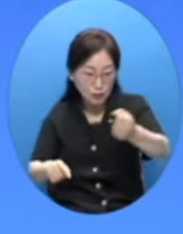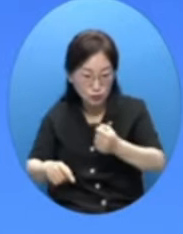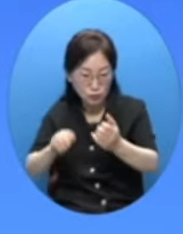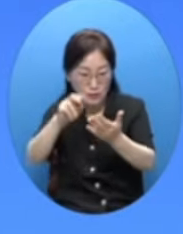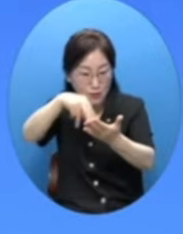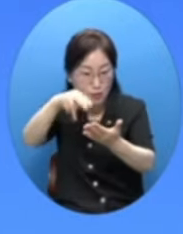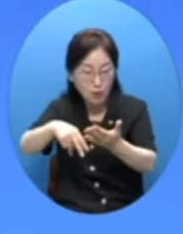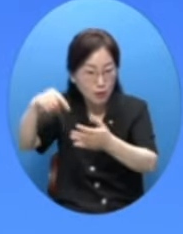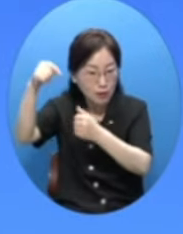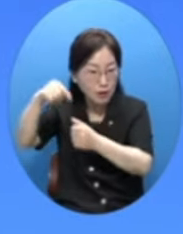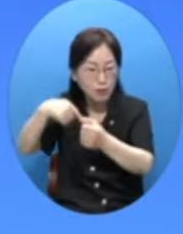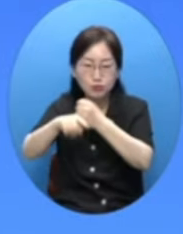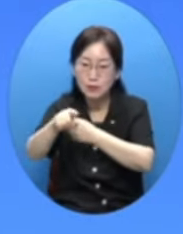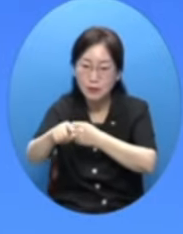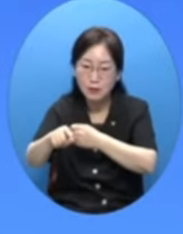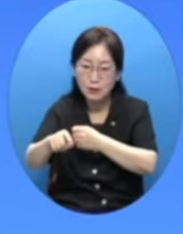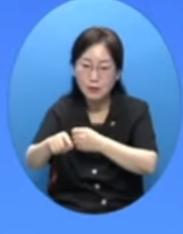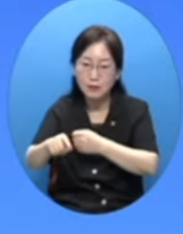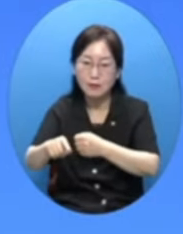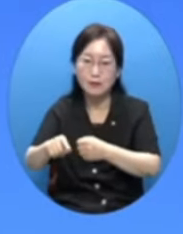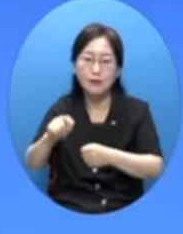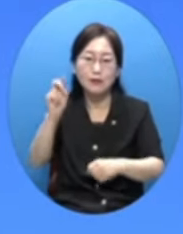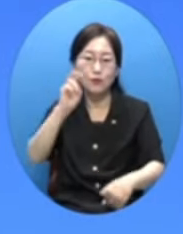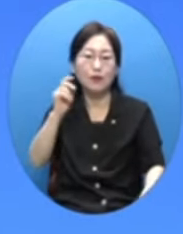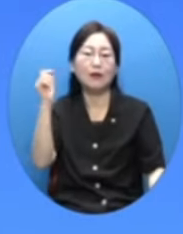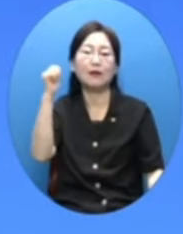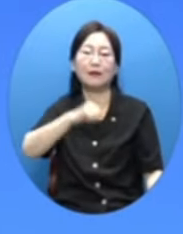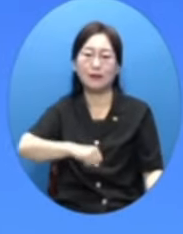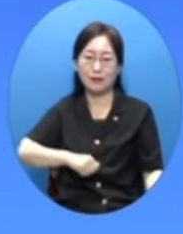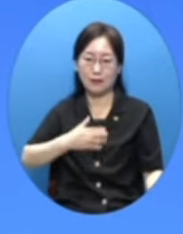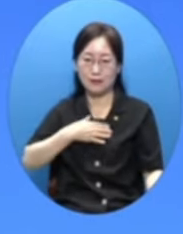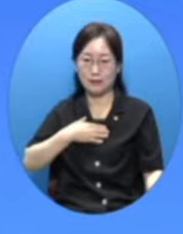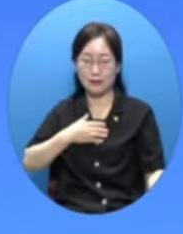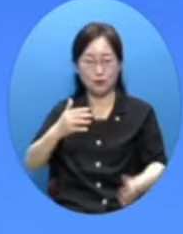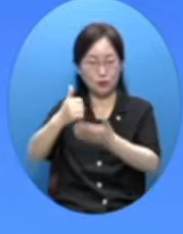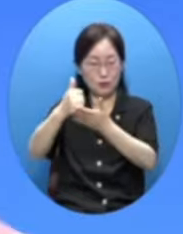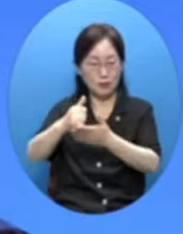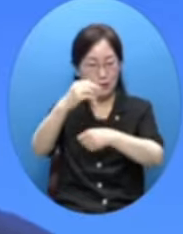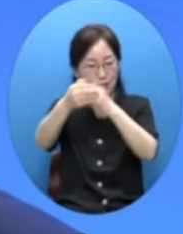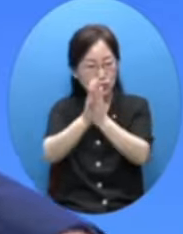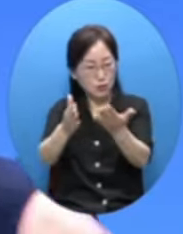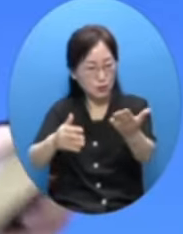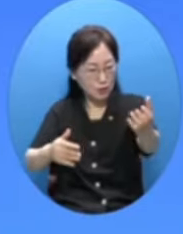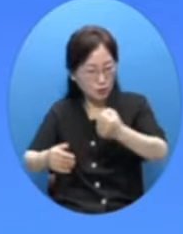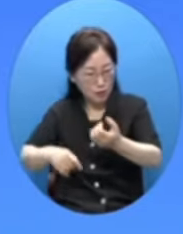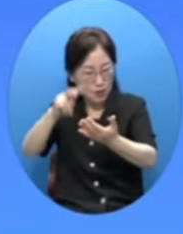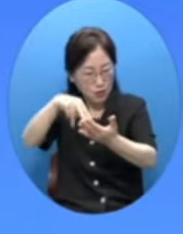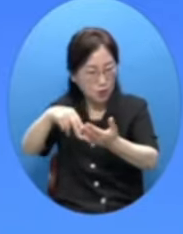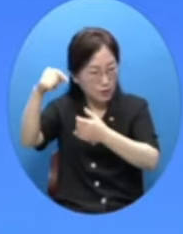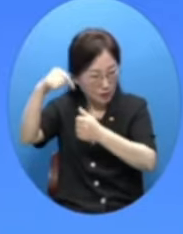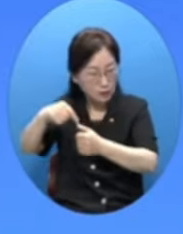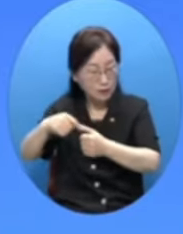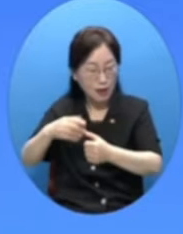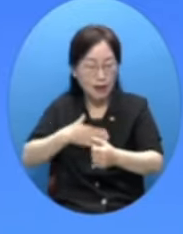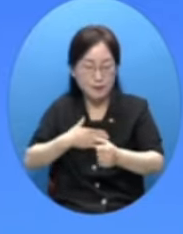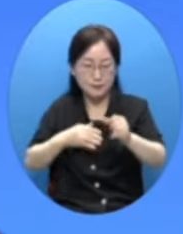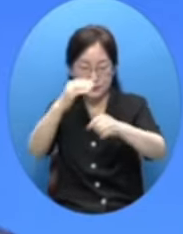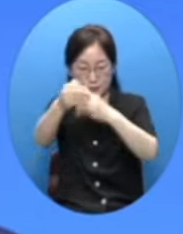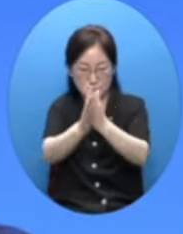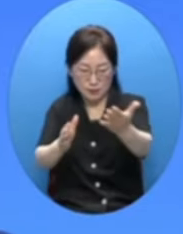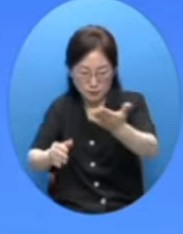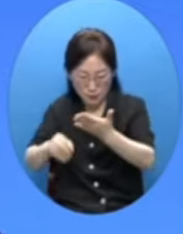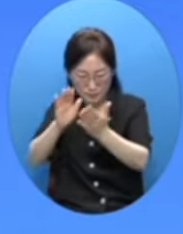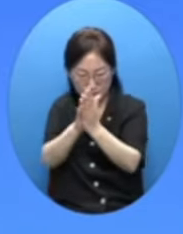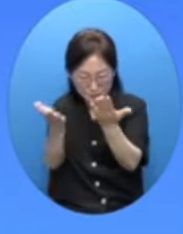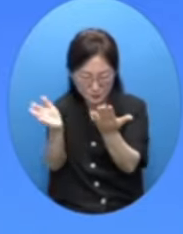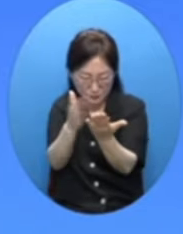말이었습니다. 그래서 그 노래를 들으면서 이것은 주님이 나한테 성경을 읽으라고 하는 말씀입니다. 그래서 성경을 펼쳤습니다.